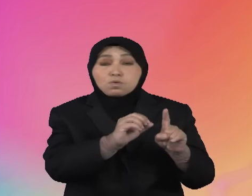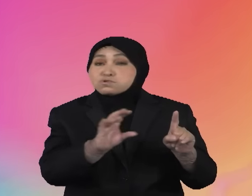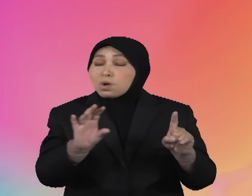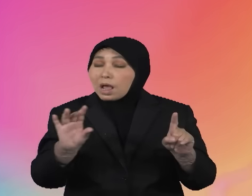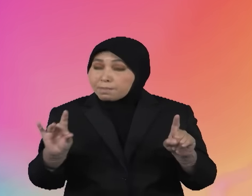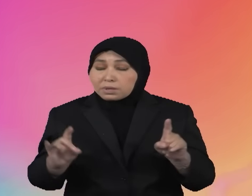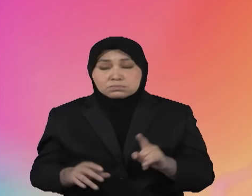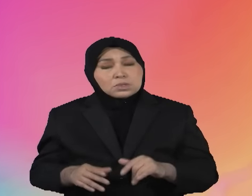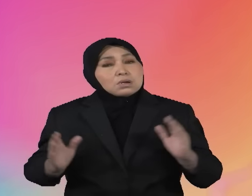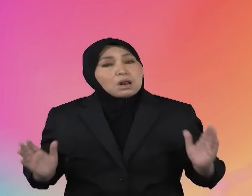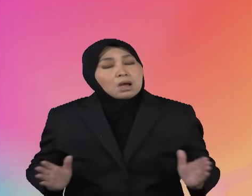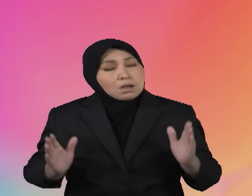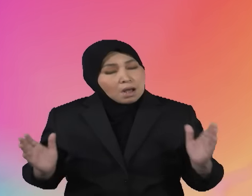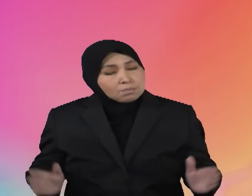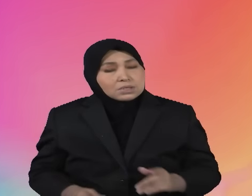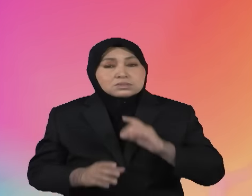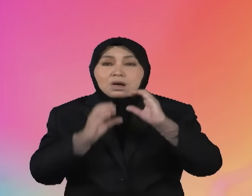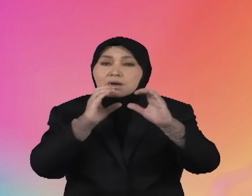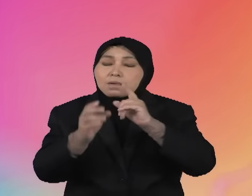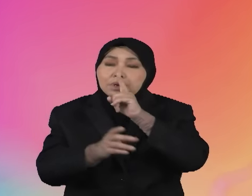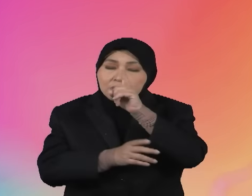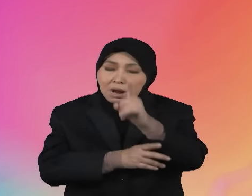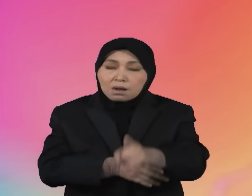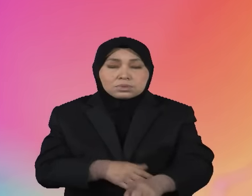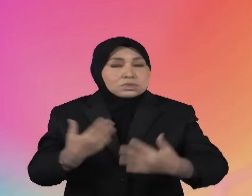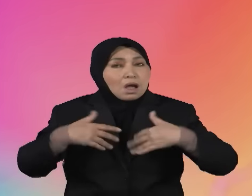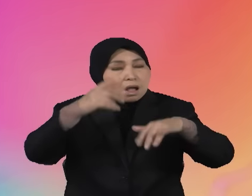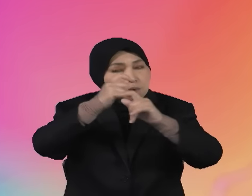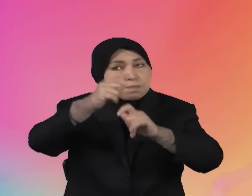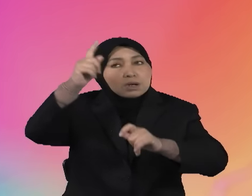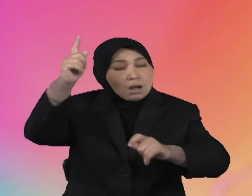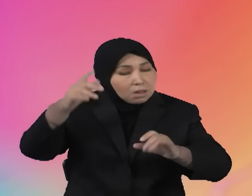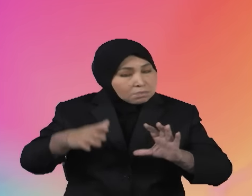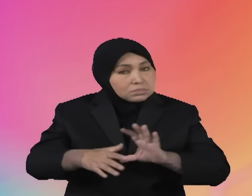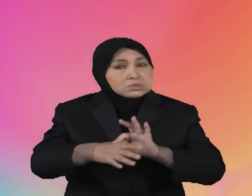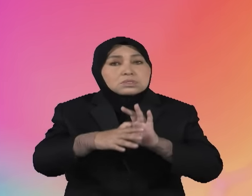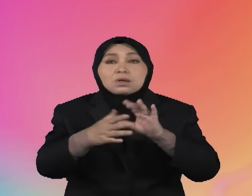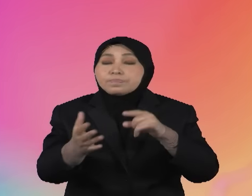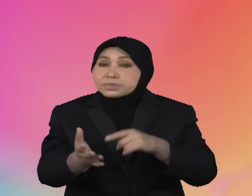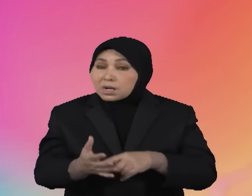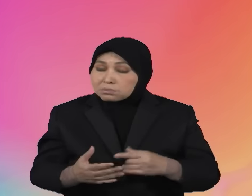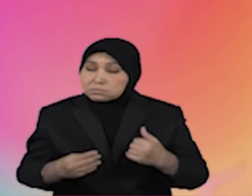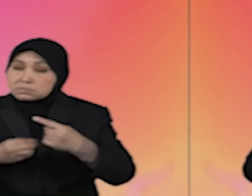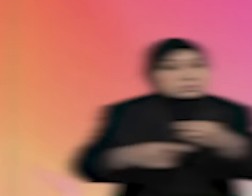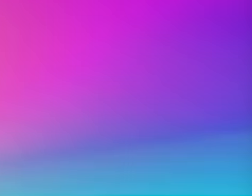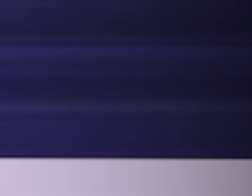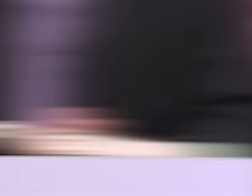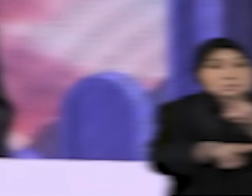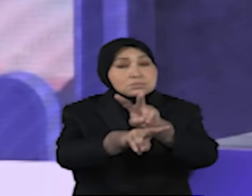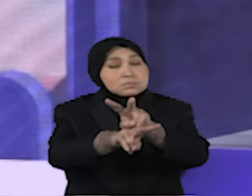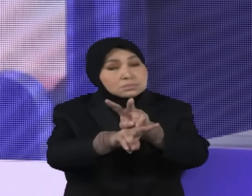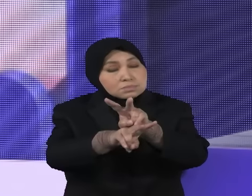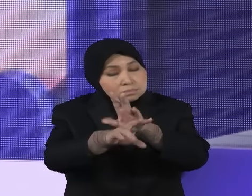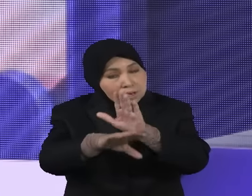berkata benar dan bertakwa kepada Allah Subhanahu Wa Taala dalam konteks ini adalah tentang kesaksian